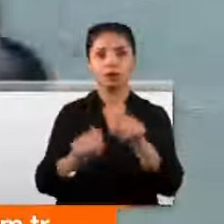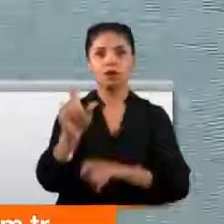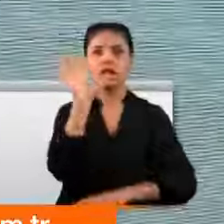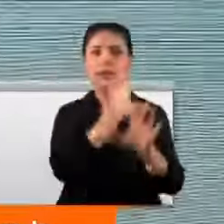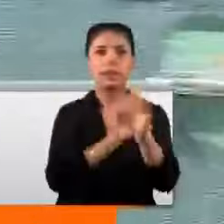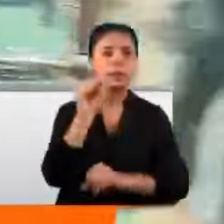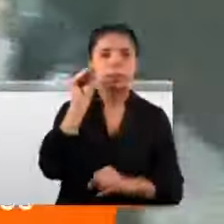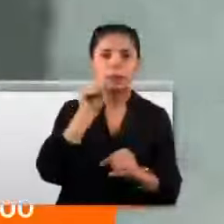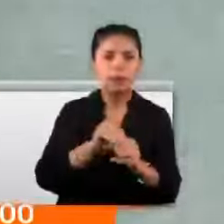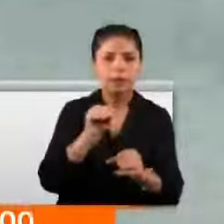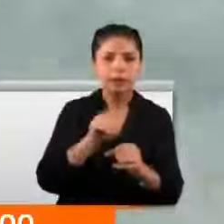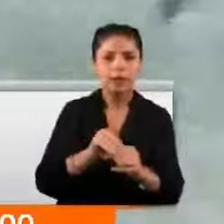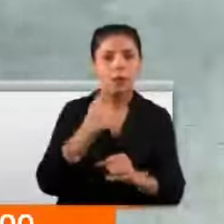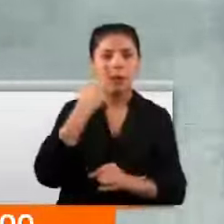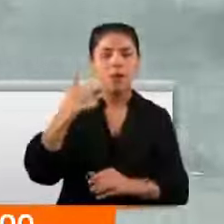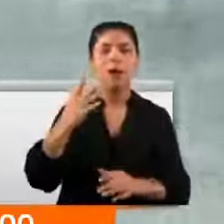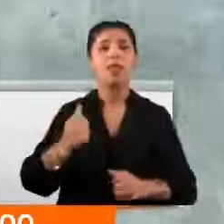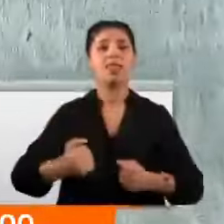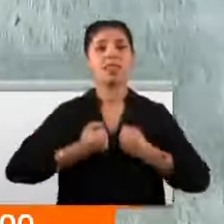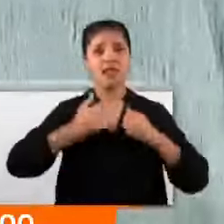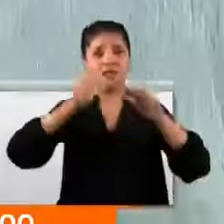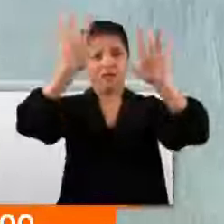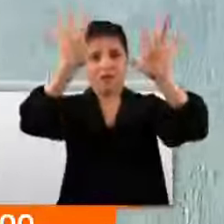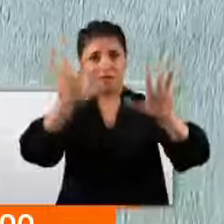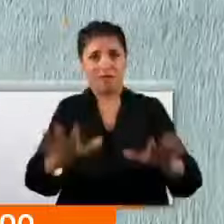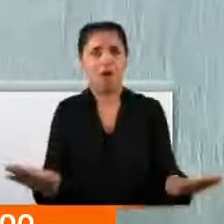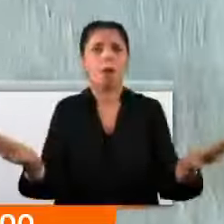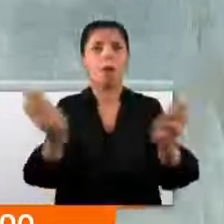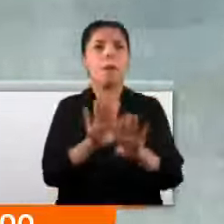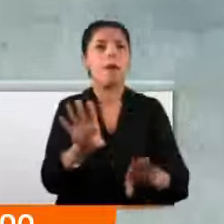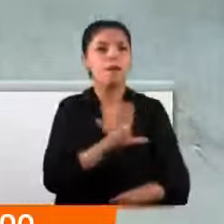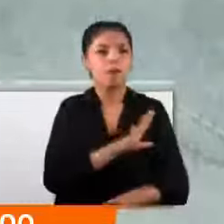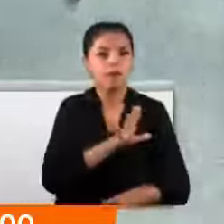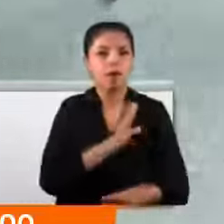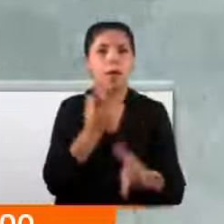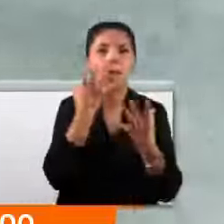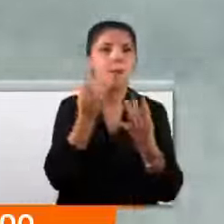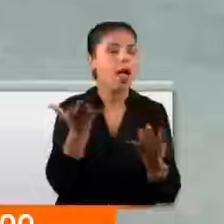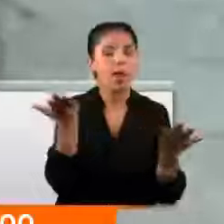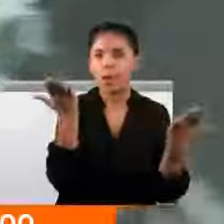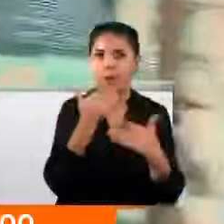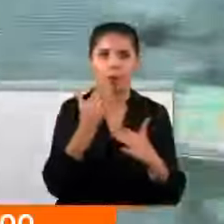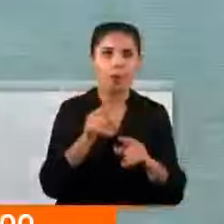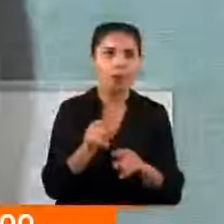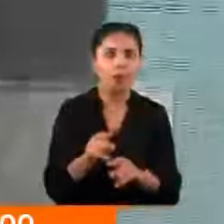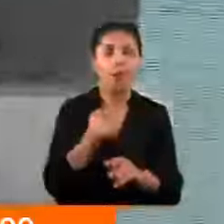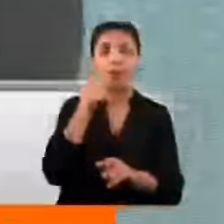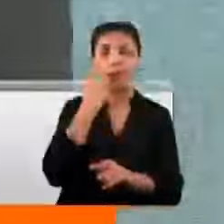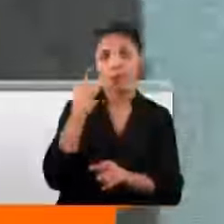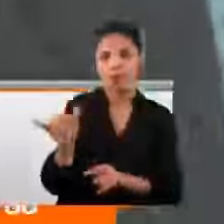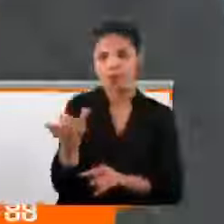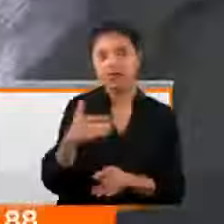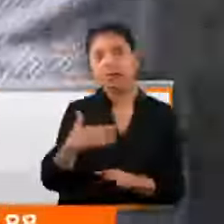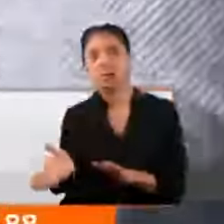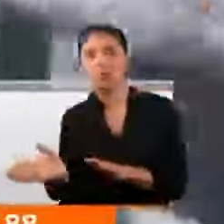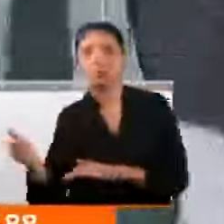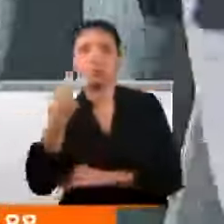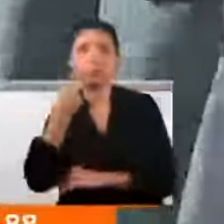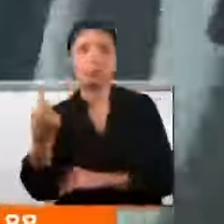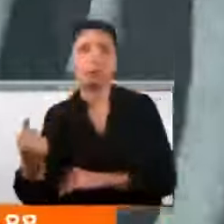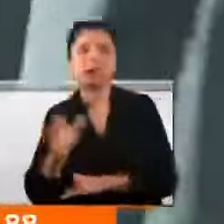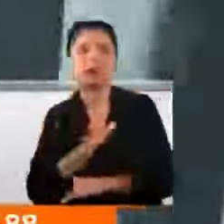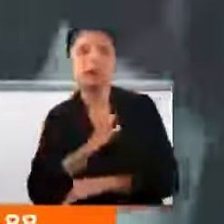gizlenmek için bakın dev brandalarla alan kapatılmış. Hiçbir yerden kesinlikle görülemiyor. Yan tarafa geçiyoruz. Yine yan